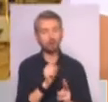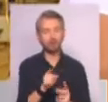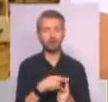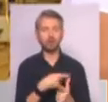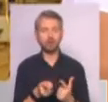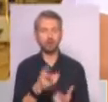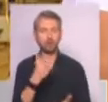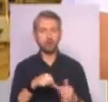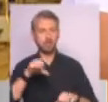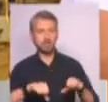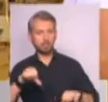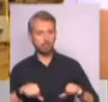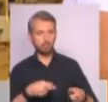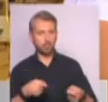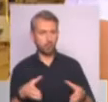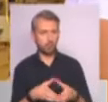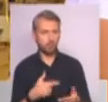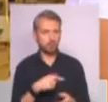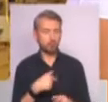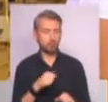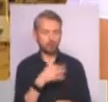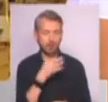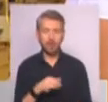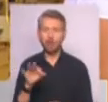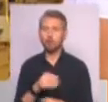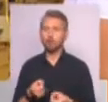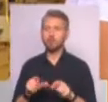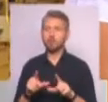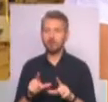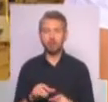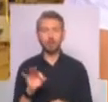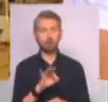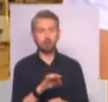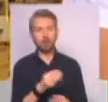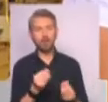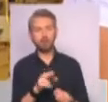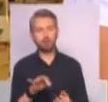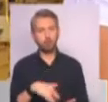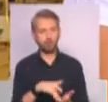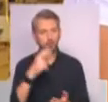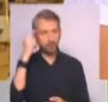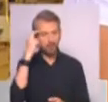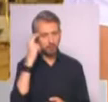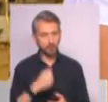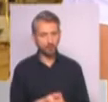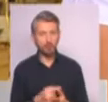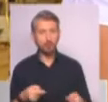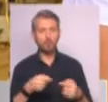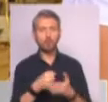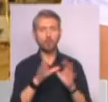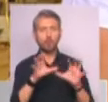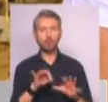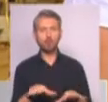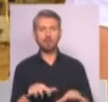можливо, пікетувати уряд. Ну, що я можу сказати? З приводу підвищення... Щодо тарифів по місту Київ. Ну, відповідно до закону про